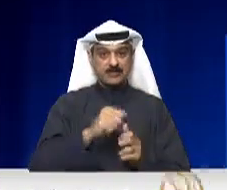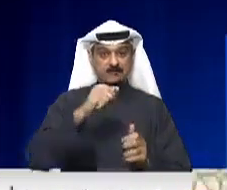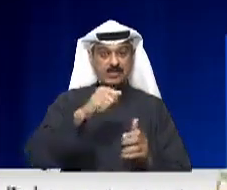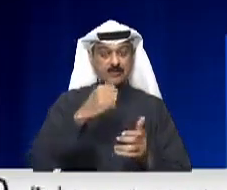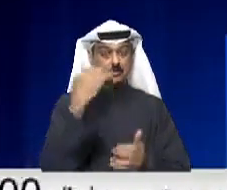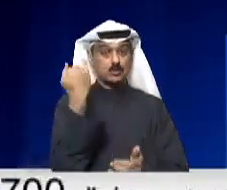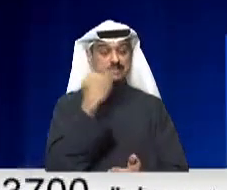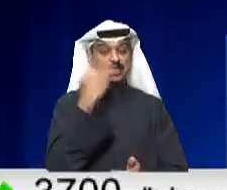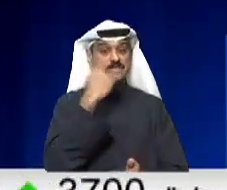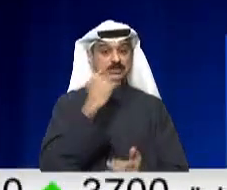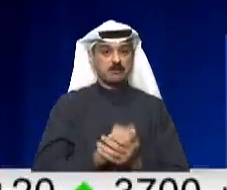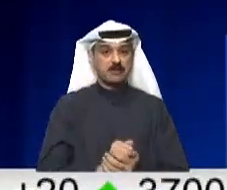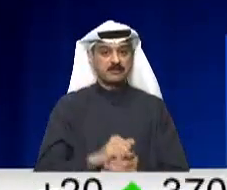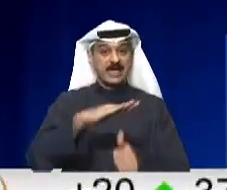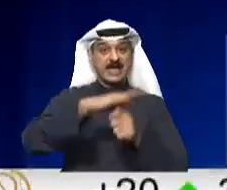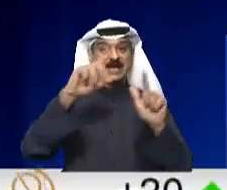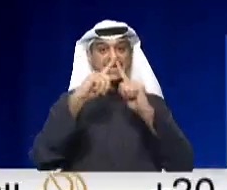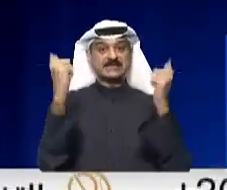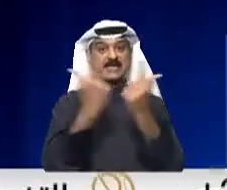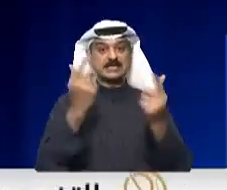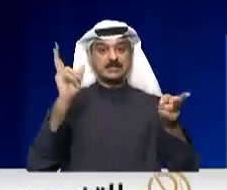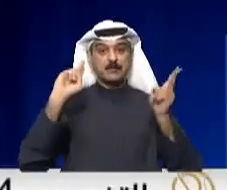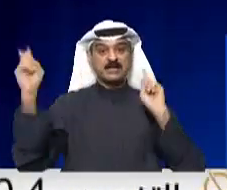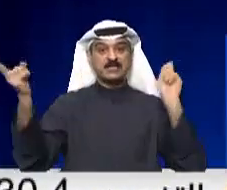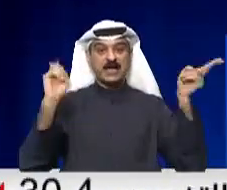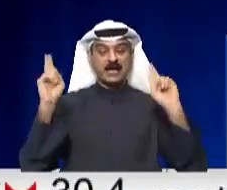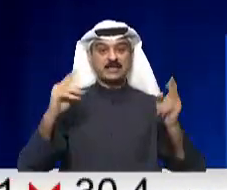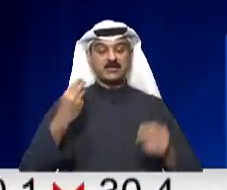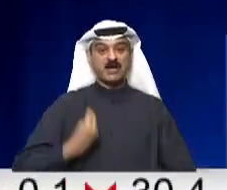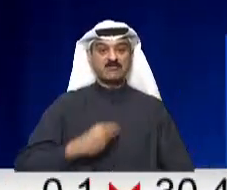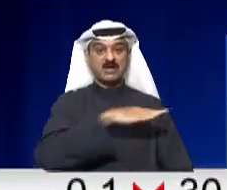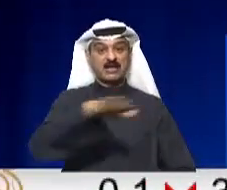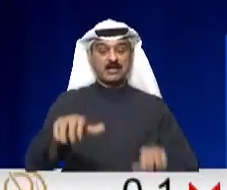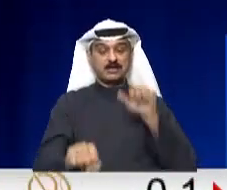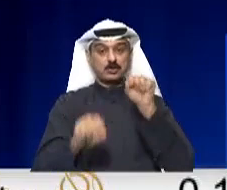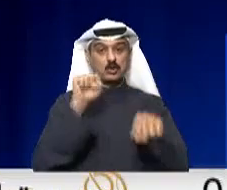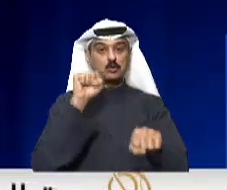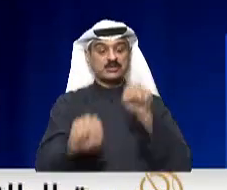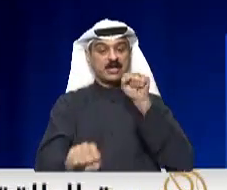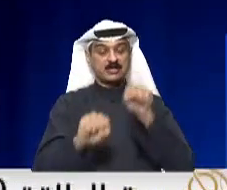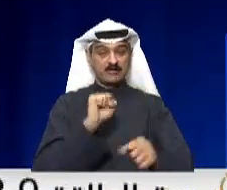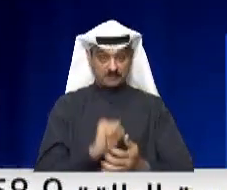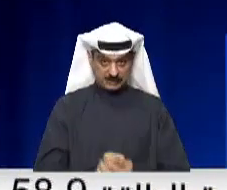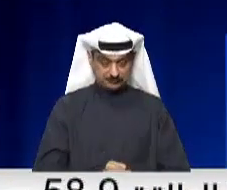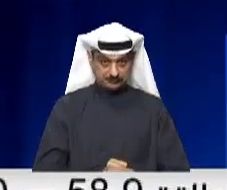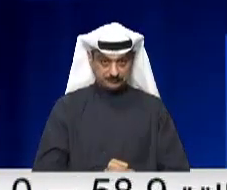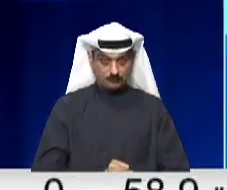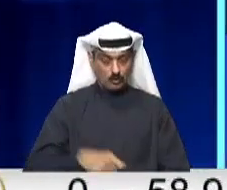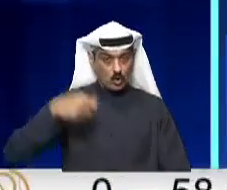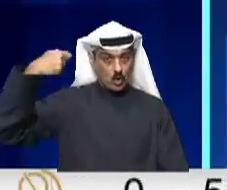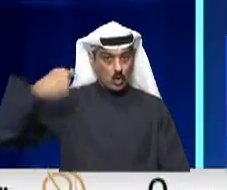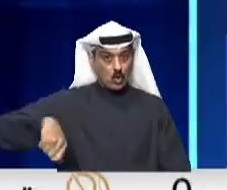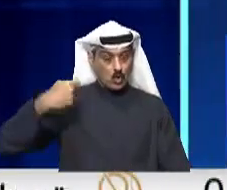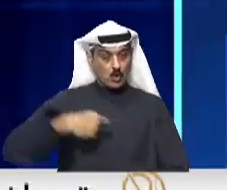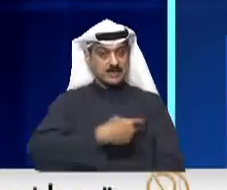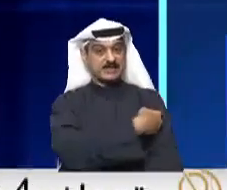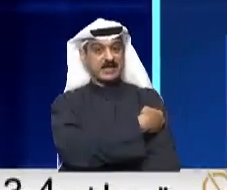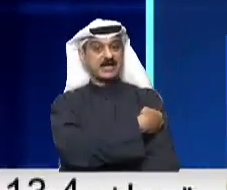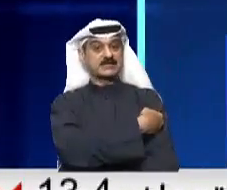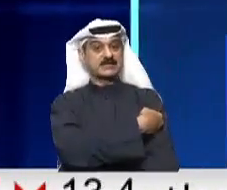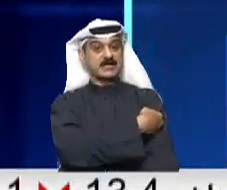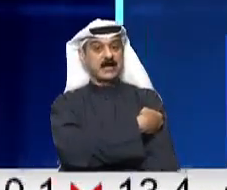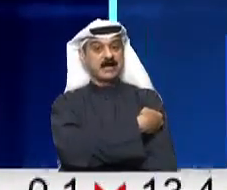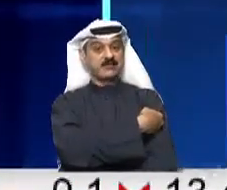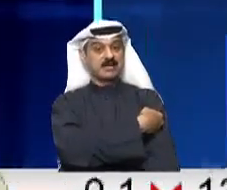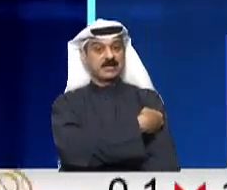الشباب رئيس اللجنة الدائمة للاحتفالات بالأعياد الوطنية عبد الرحمن المطيري، ومعالي وزير الصحة الدكتور أحمد